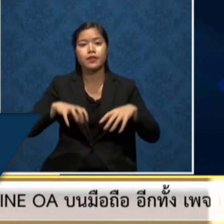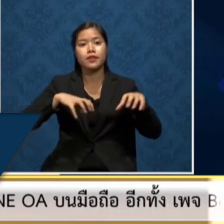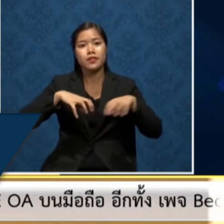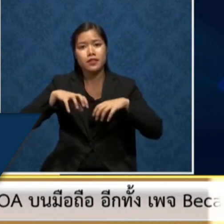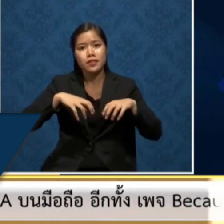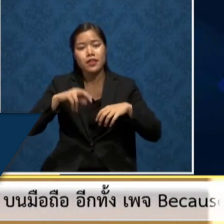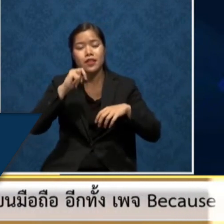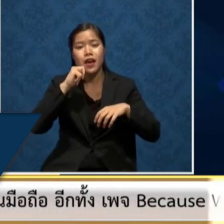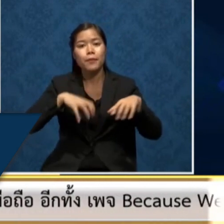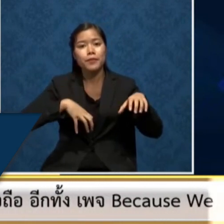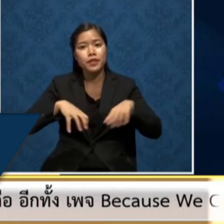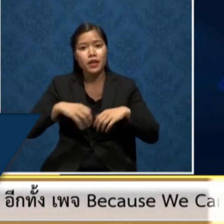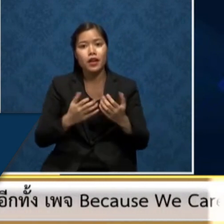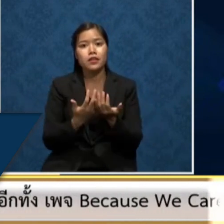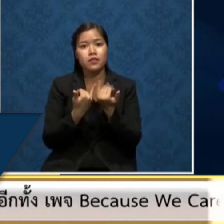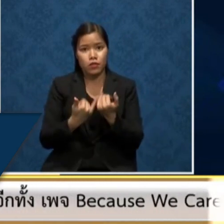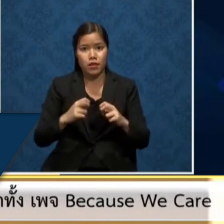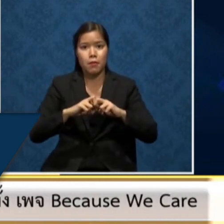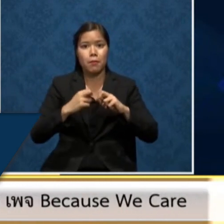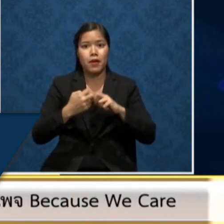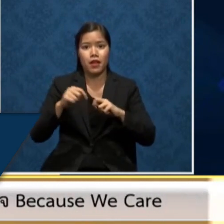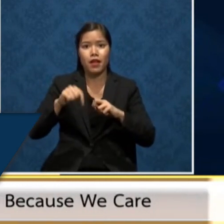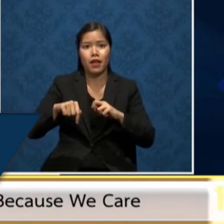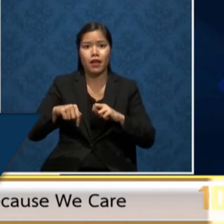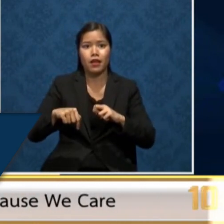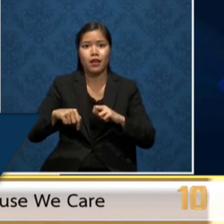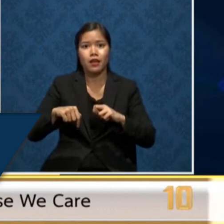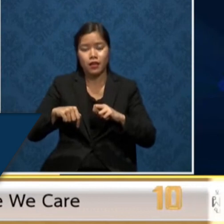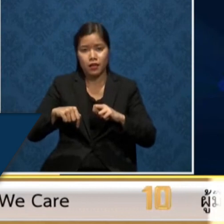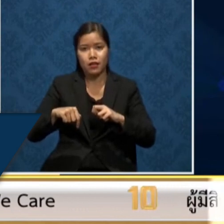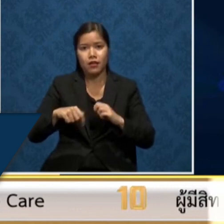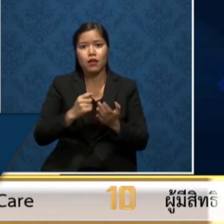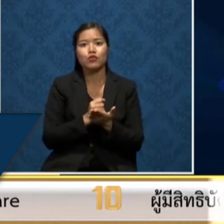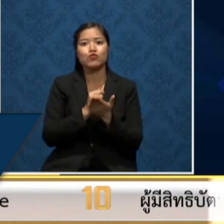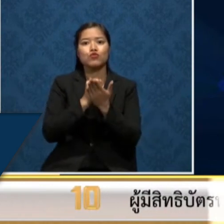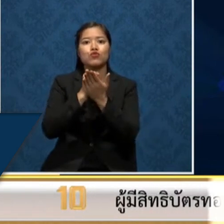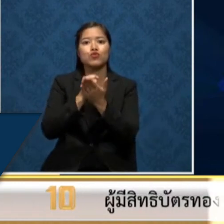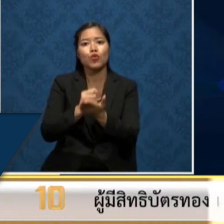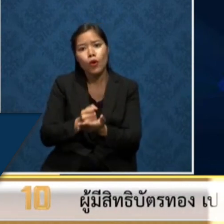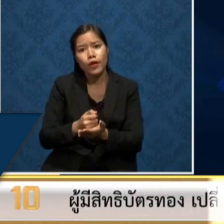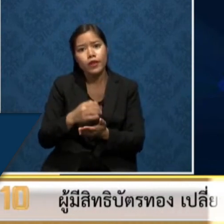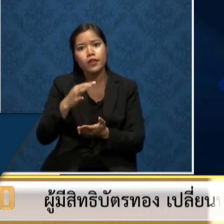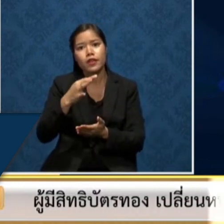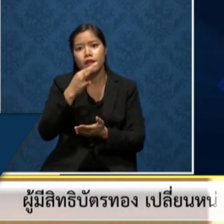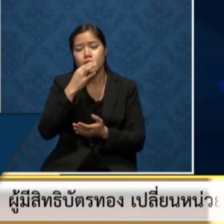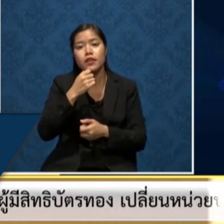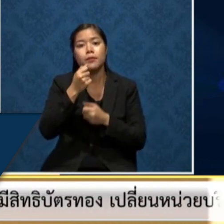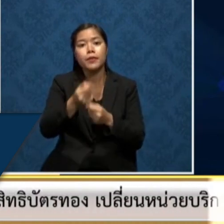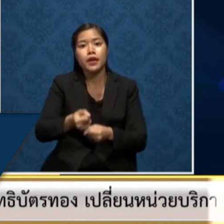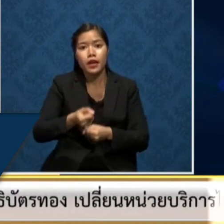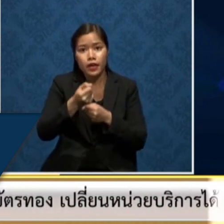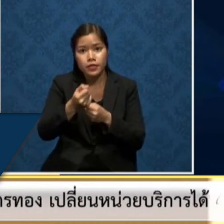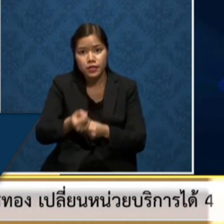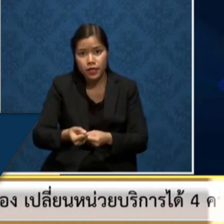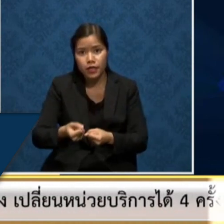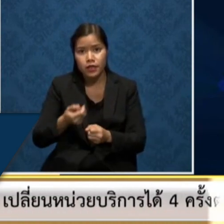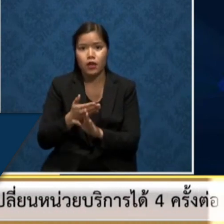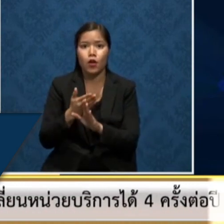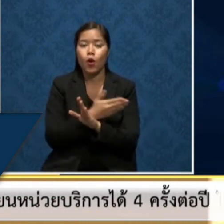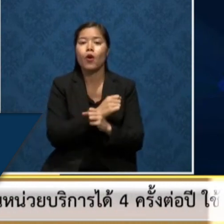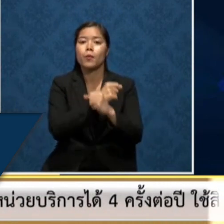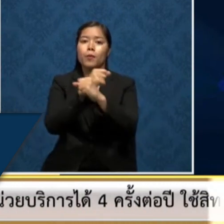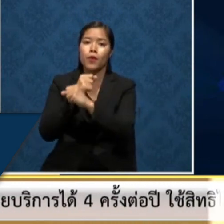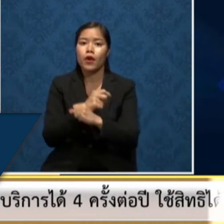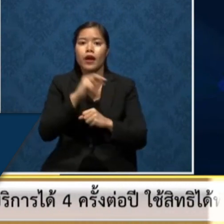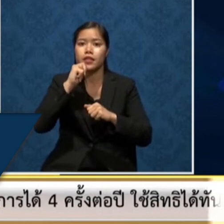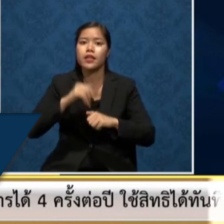การน้ำที่มีอยู่ในปัจจุบันไม่สามารถตอบสนองต่อภาคการเกษตรและบริหารความเสี่ยงจากน้ำำท่วมได้ดี